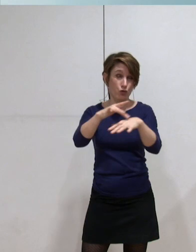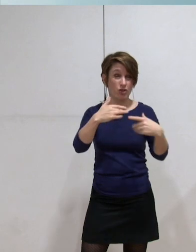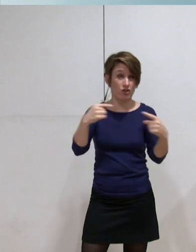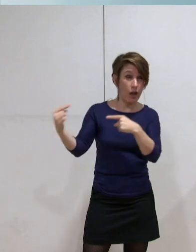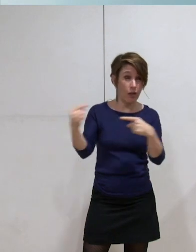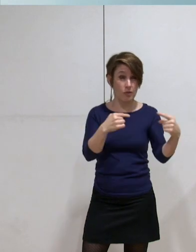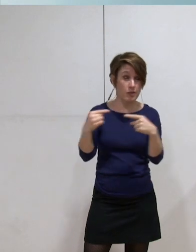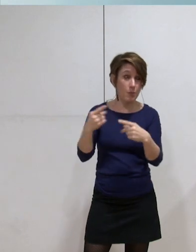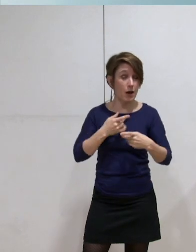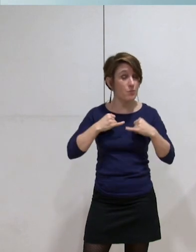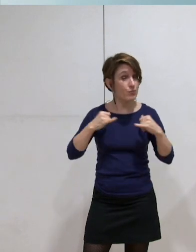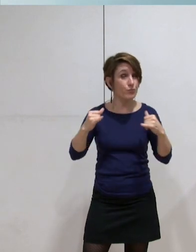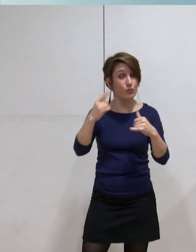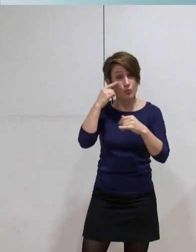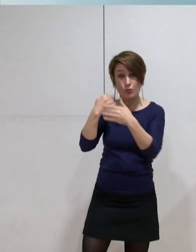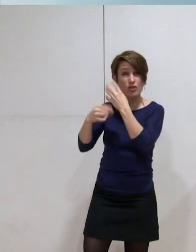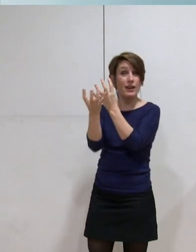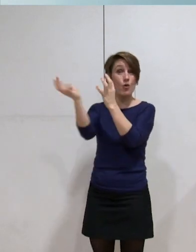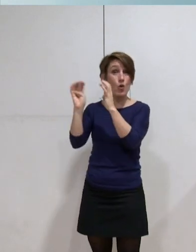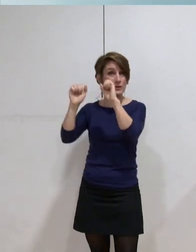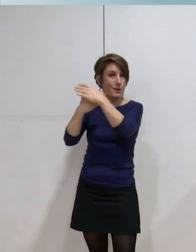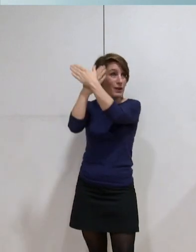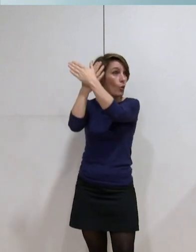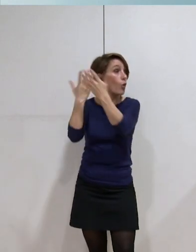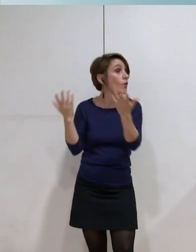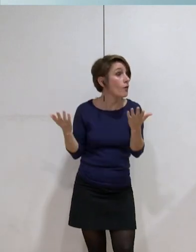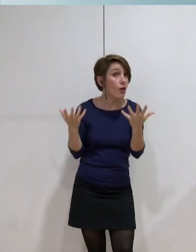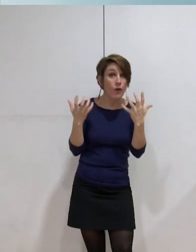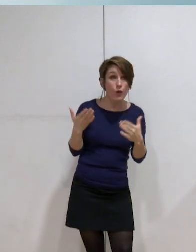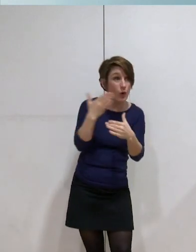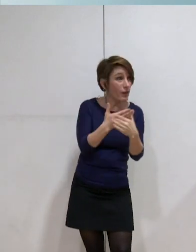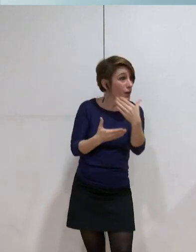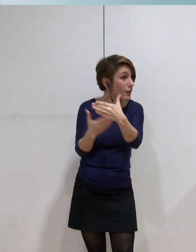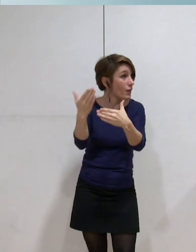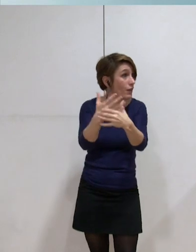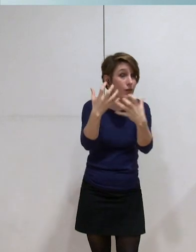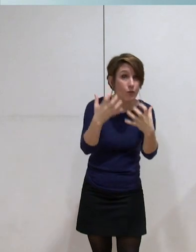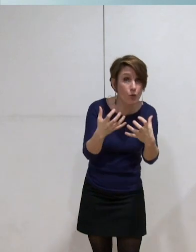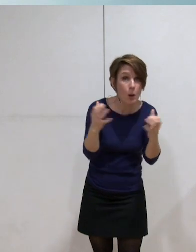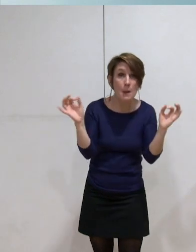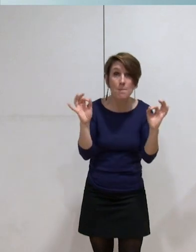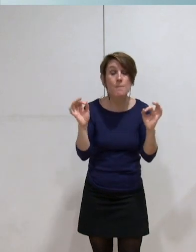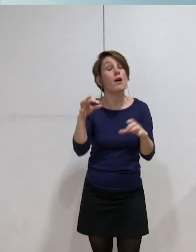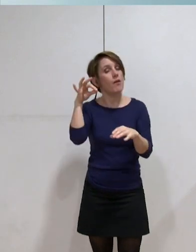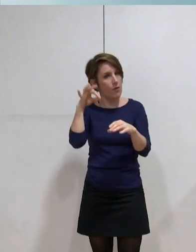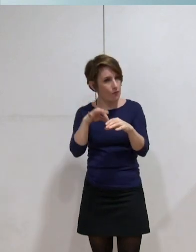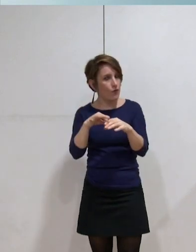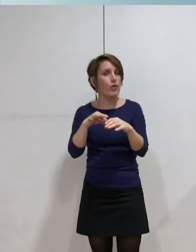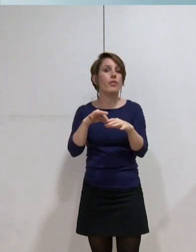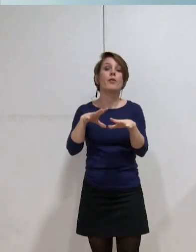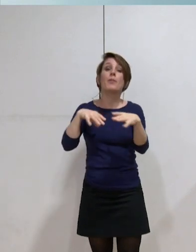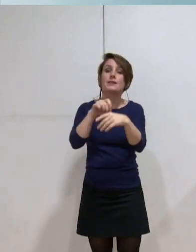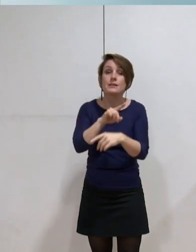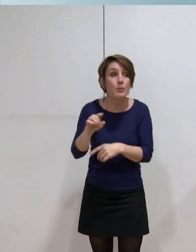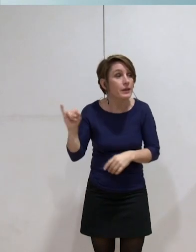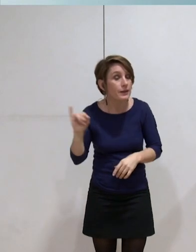vendredi dernier lors du Conseil métropolitain il y a-t-il des demandes de prise de parole non je mets au voix qui ne prend pas